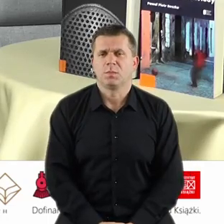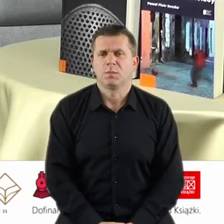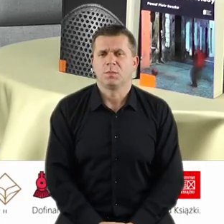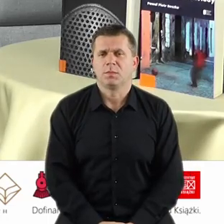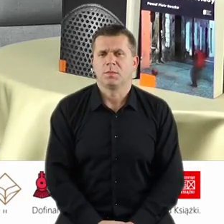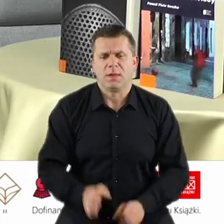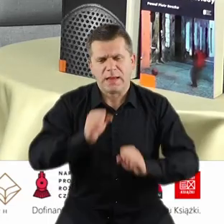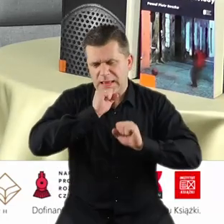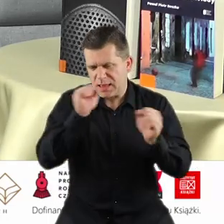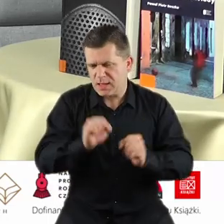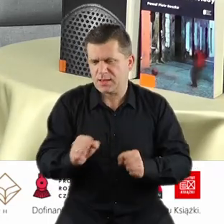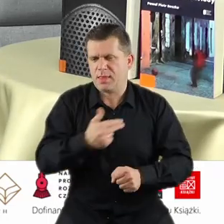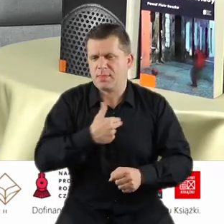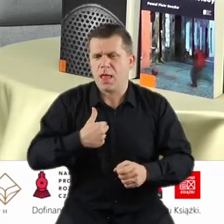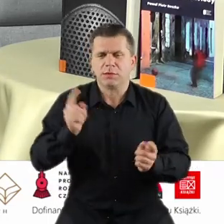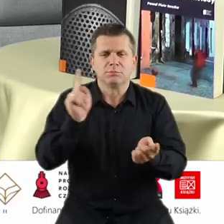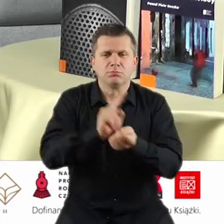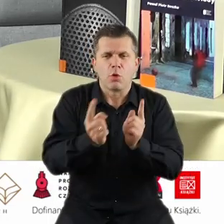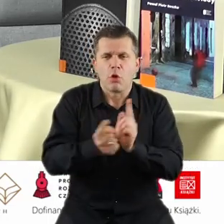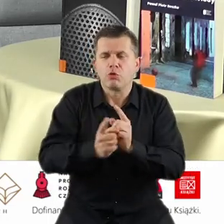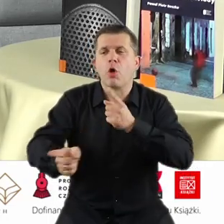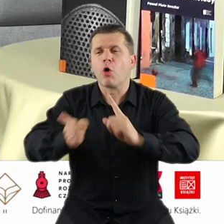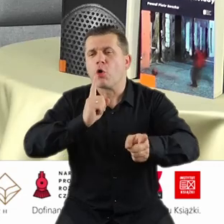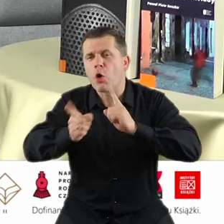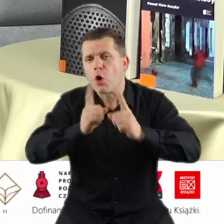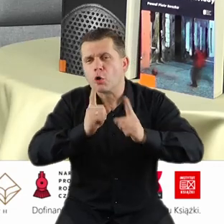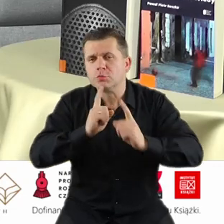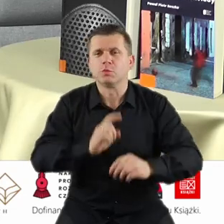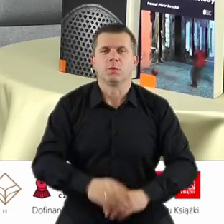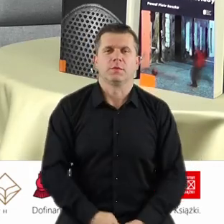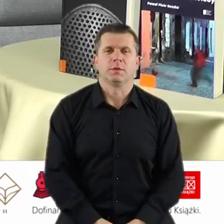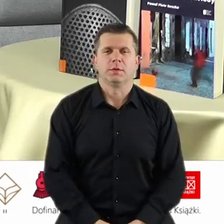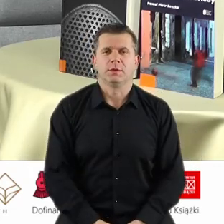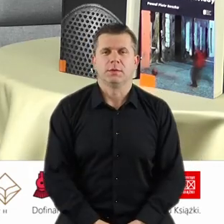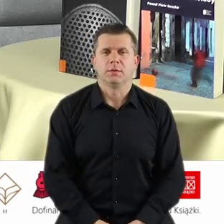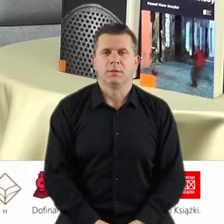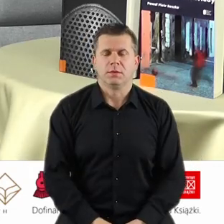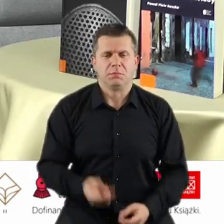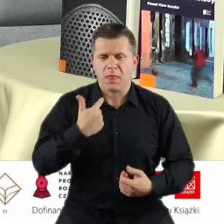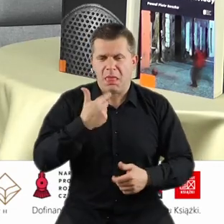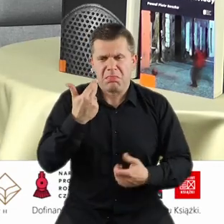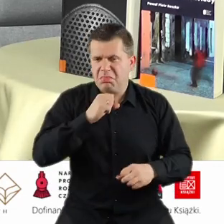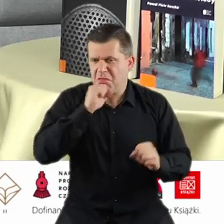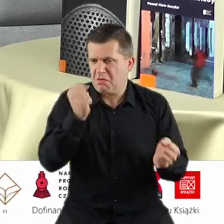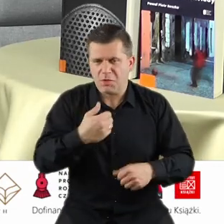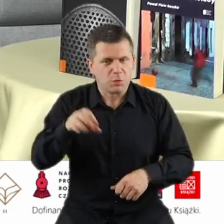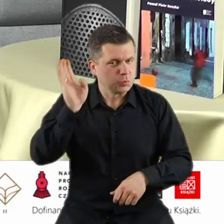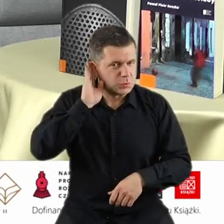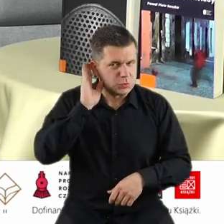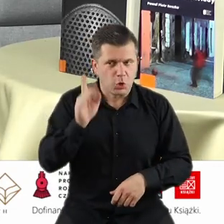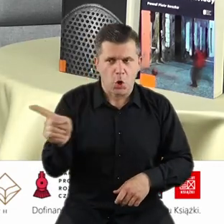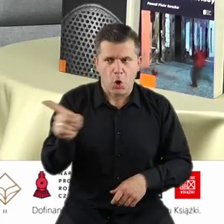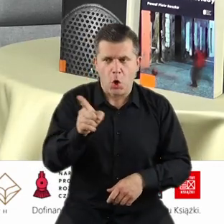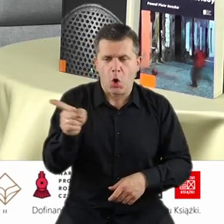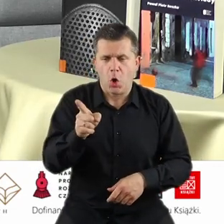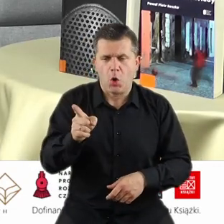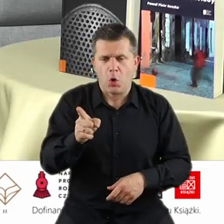to nigdy podczas naszych spotkań, czy podczas naszych rozmów, nigdy nie usłyszałem od